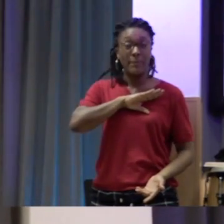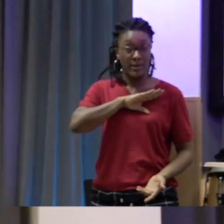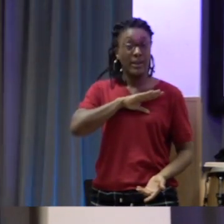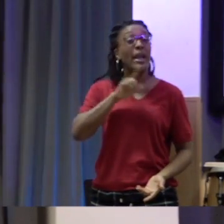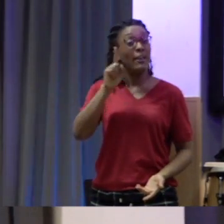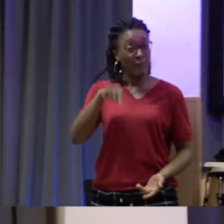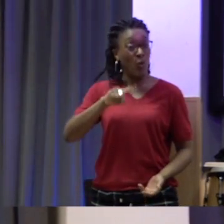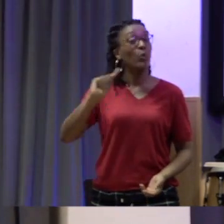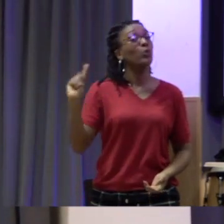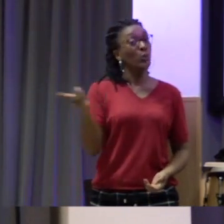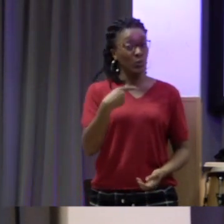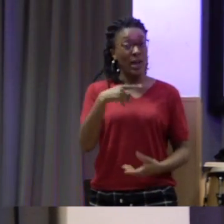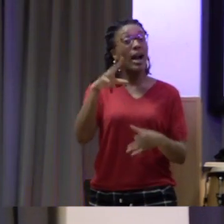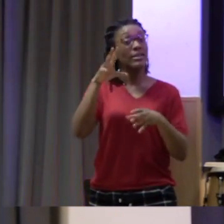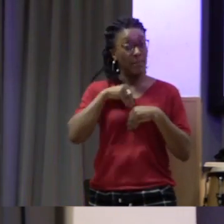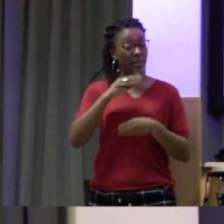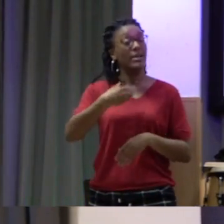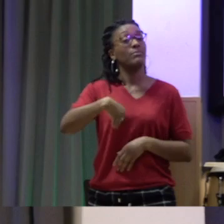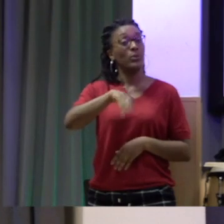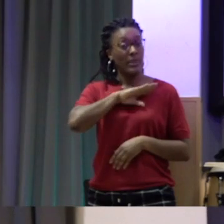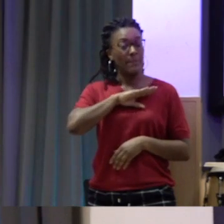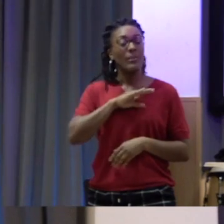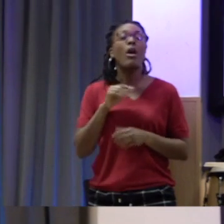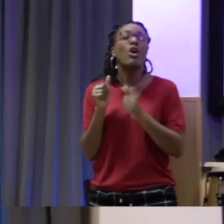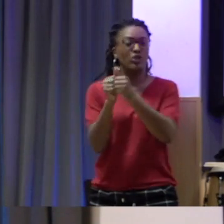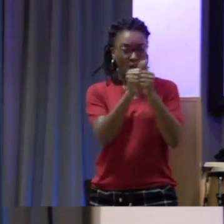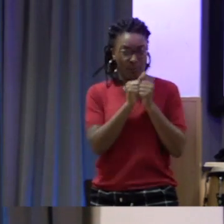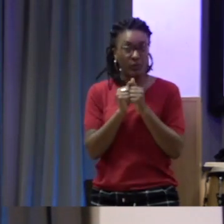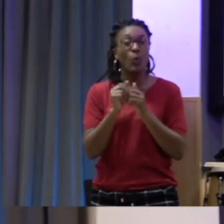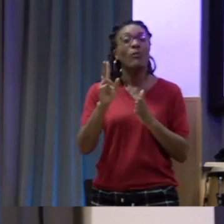devons assumer. Nous allons lire donc